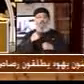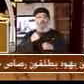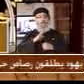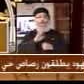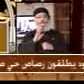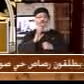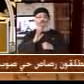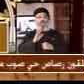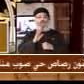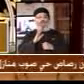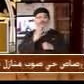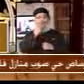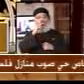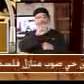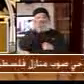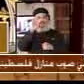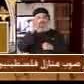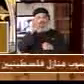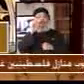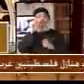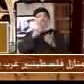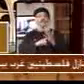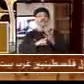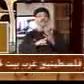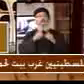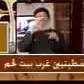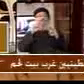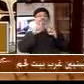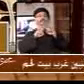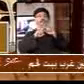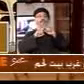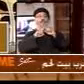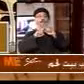أطلع الأرواح الشريرة دي إلا بصليب الأب البطريرك،